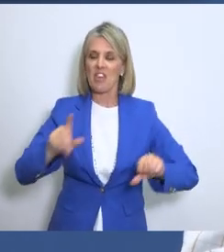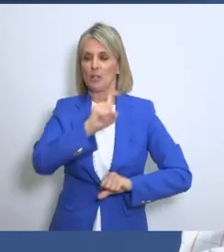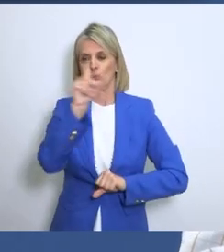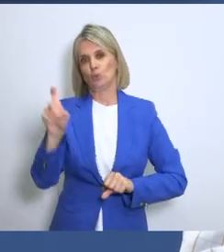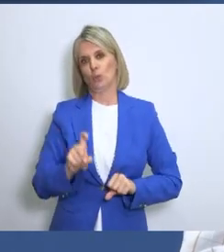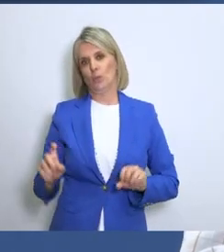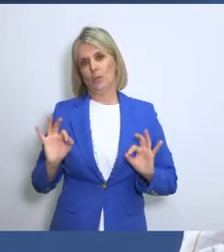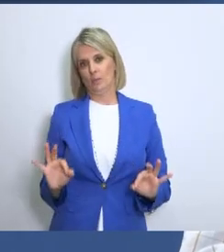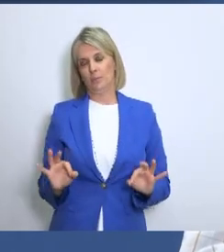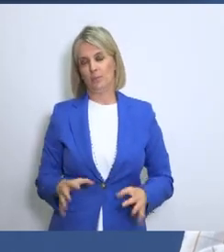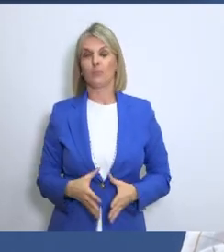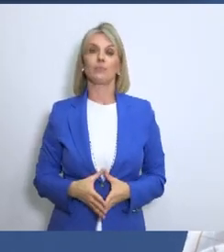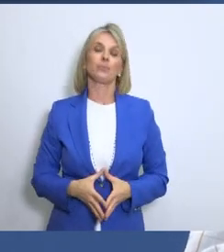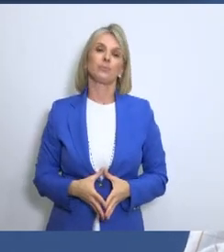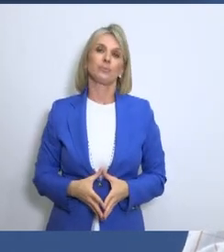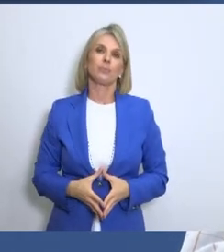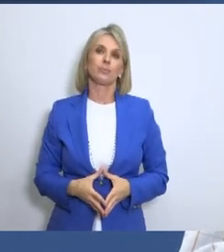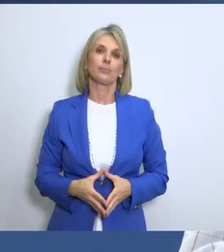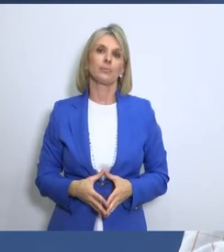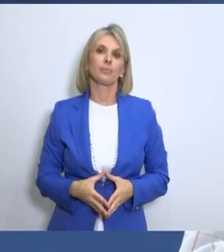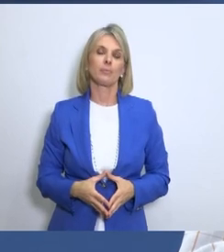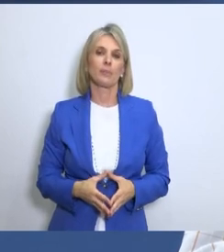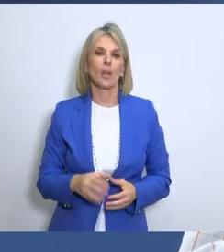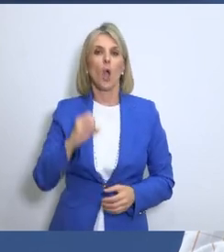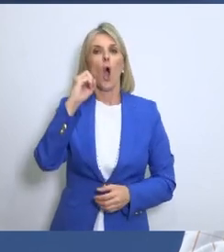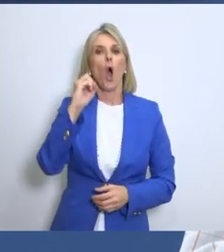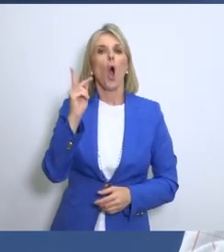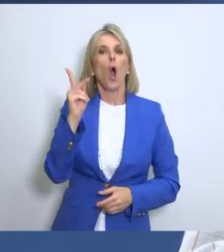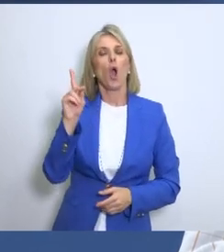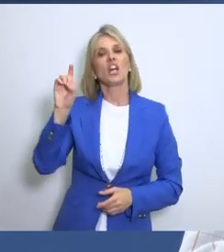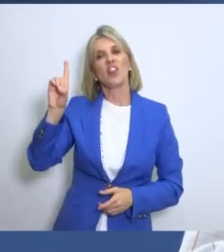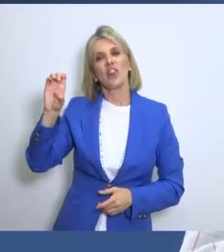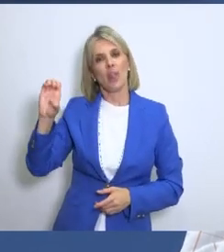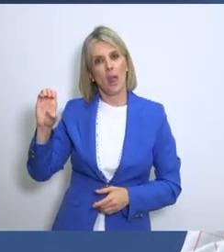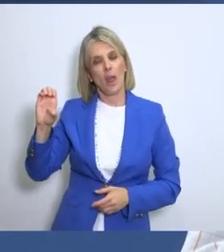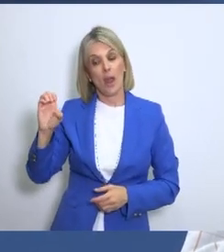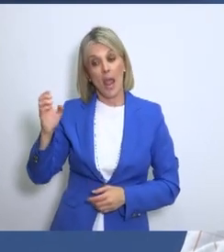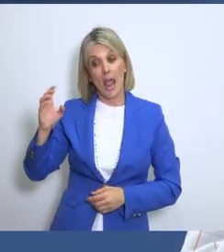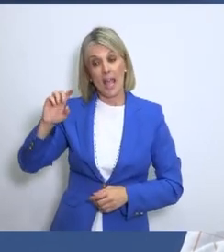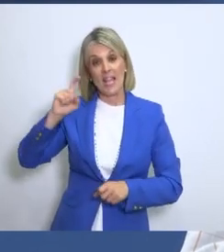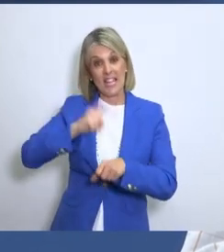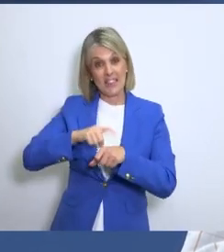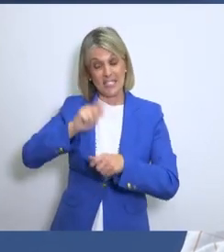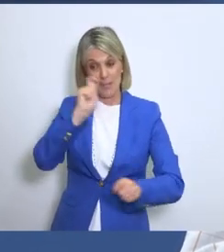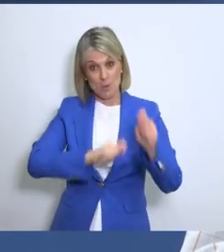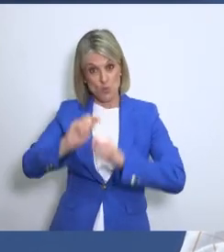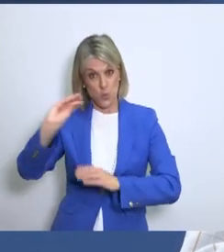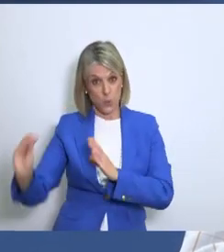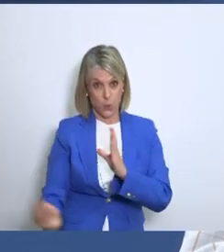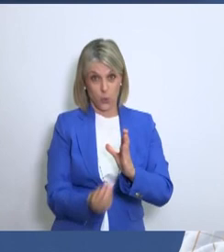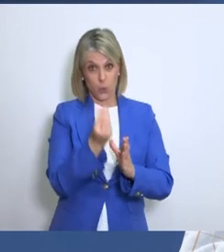καθεξής. Η ΟΚΔΕ από την ίδρυσή της είναι πάντοτε δίπλα στους